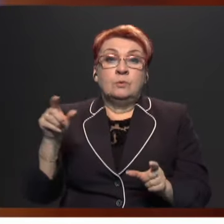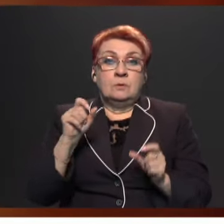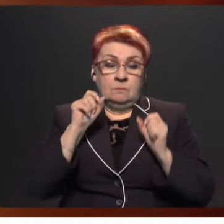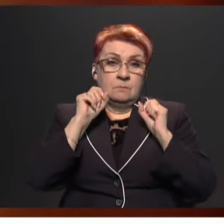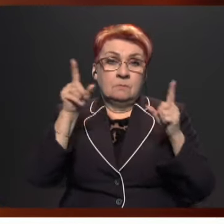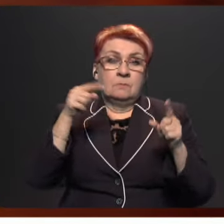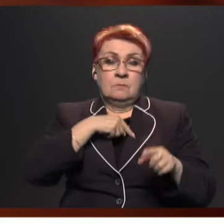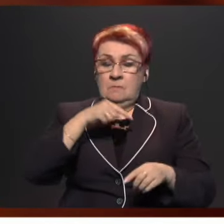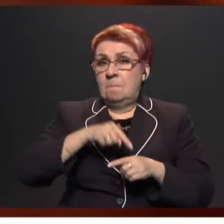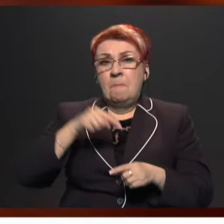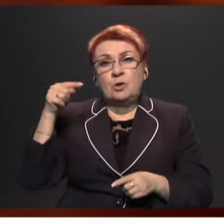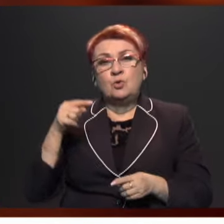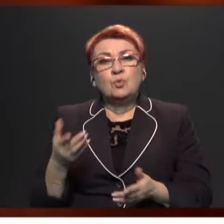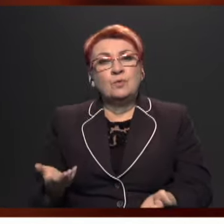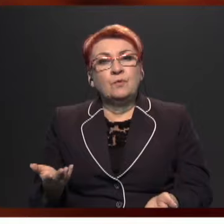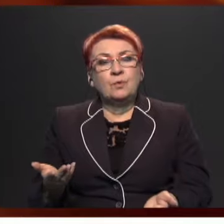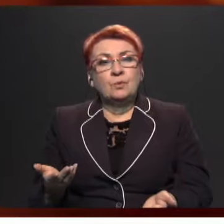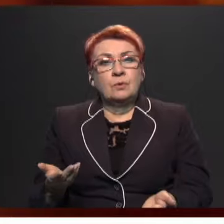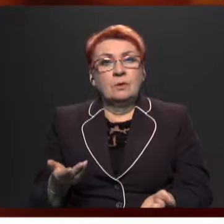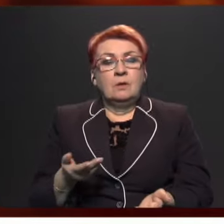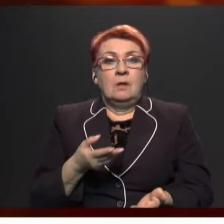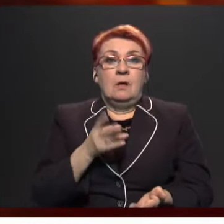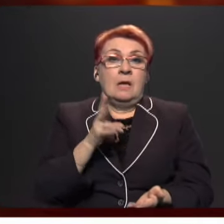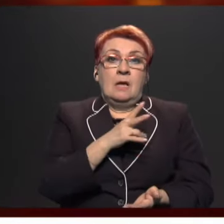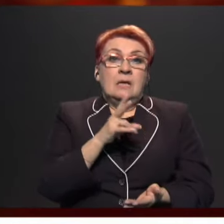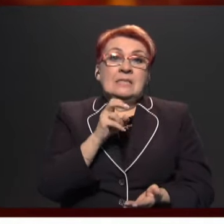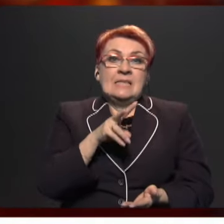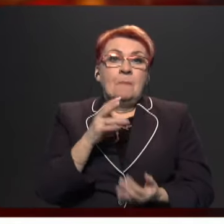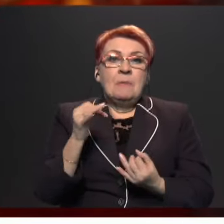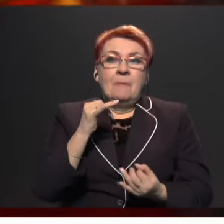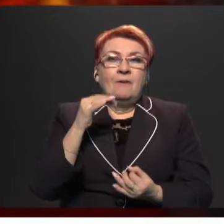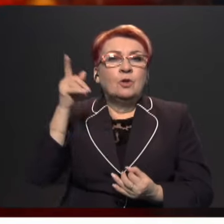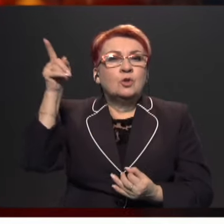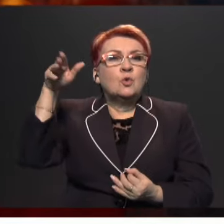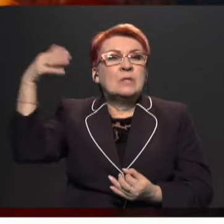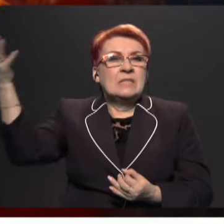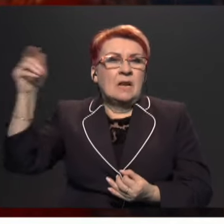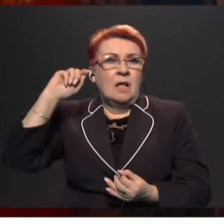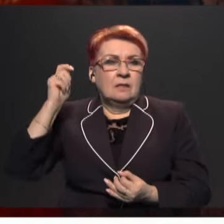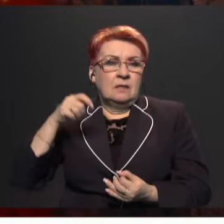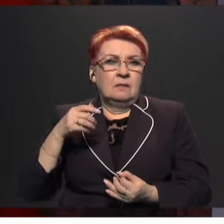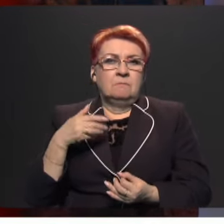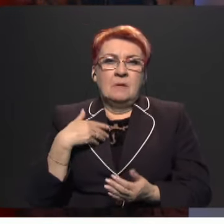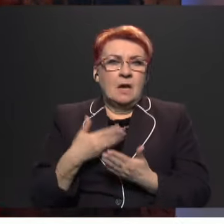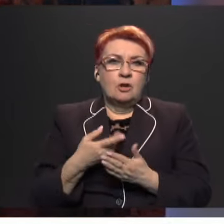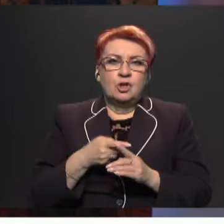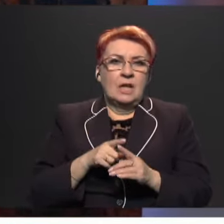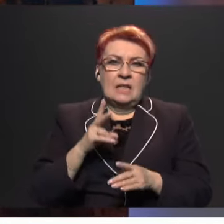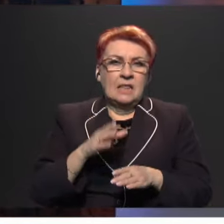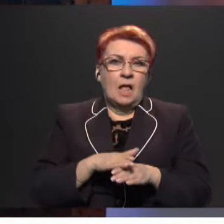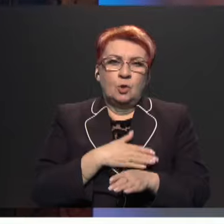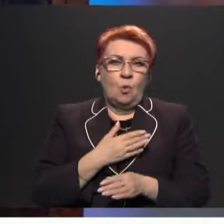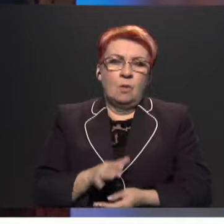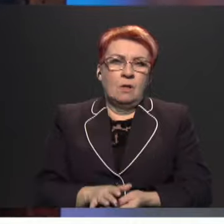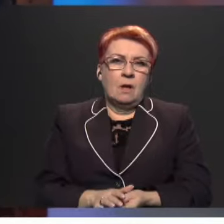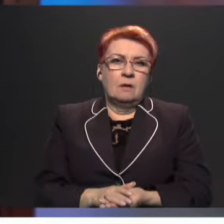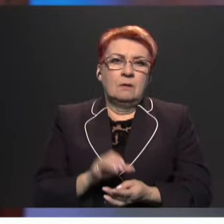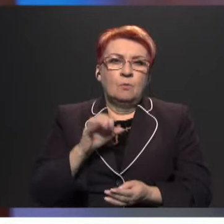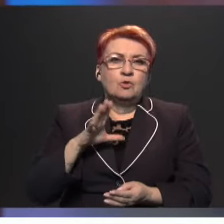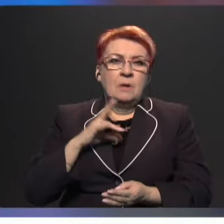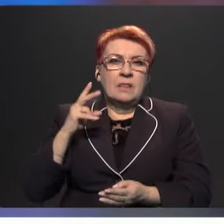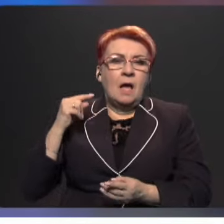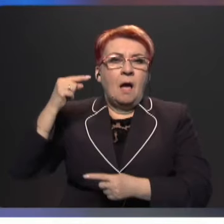может быть и нет, знаете. Я с кем не поговорю, с той стороны, кажется, это очень надолго. Может быть, даже на